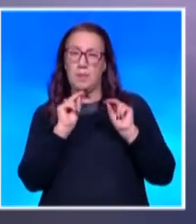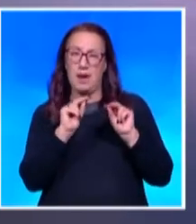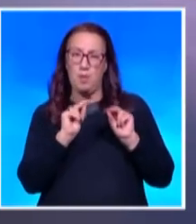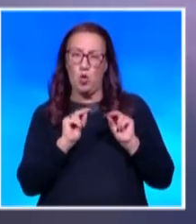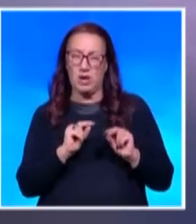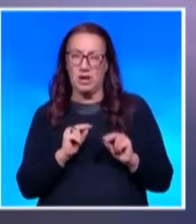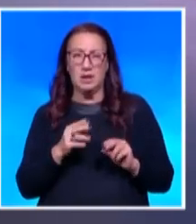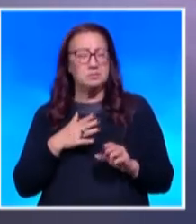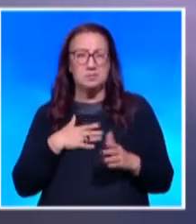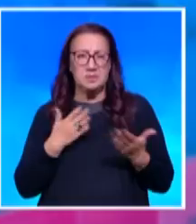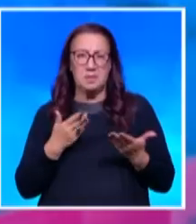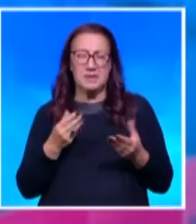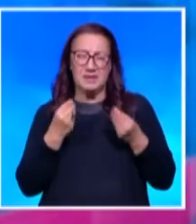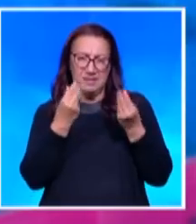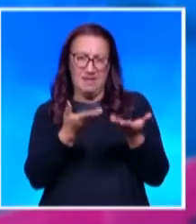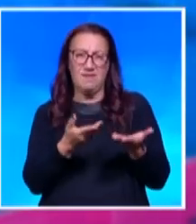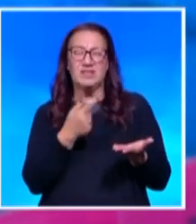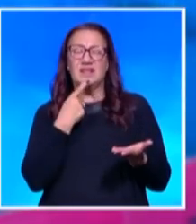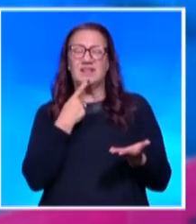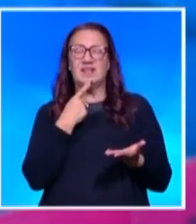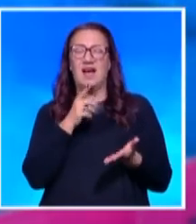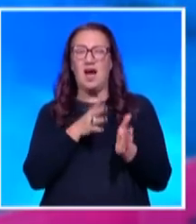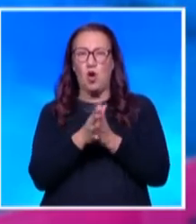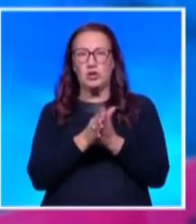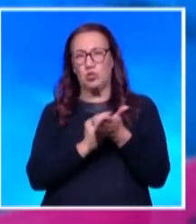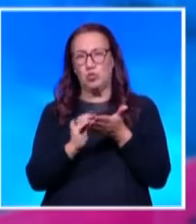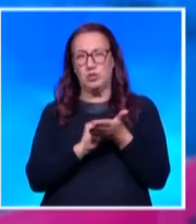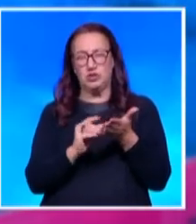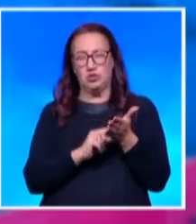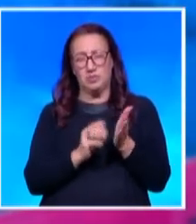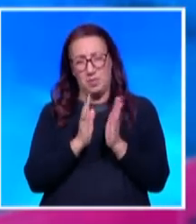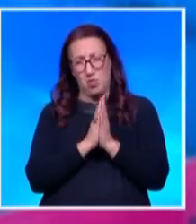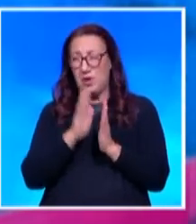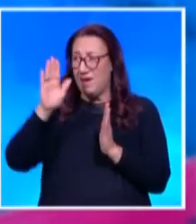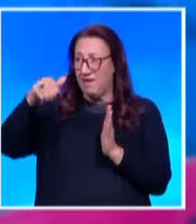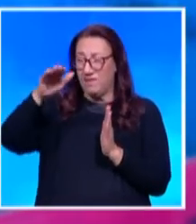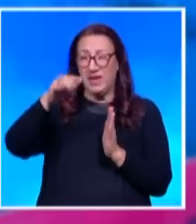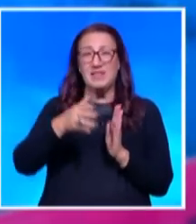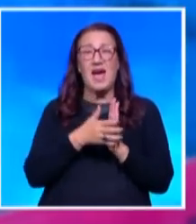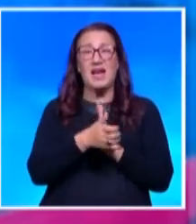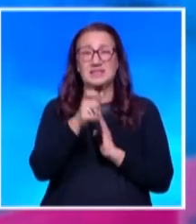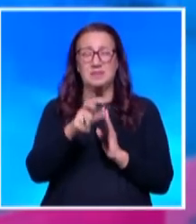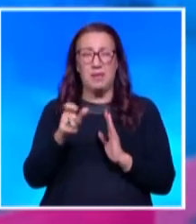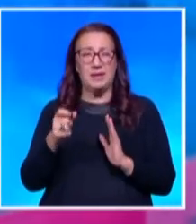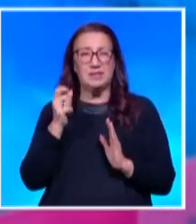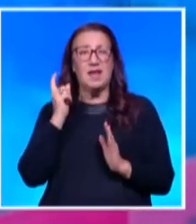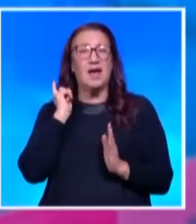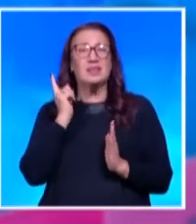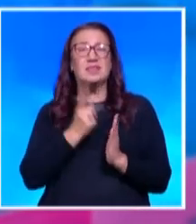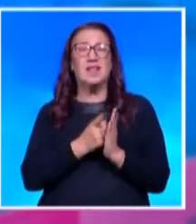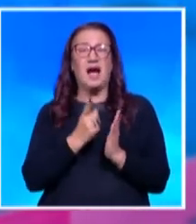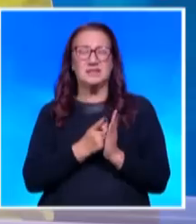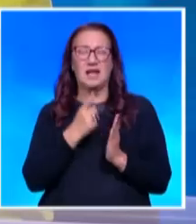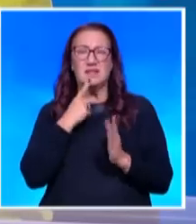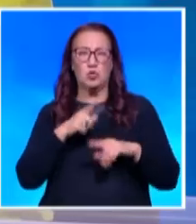имате ли някакви съвети във всички случаи да се ползват експерти по наказателно право добре в в